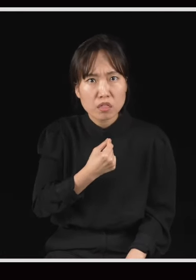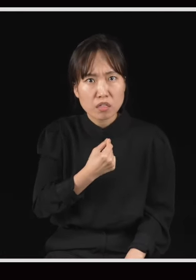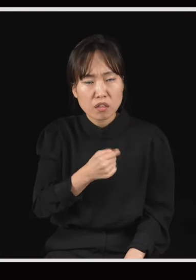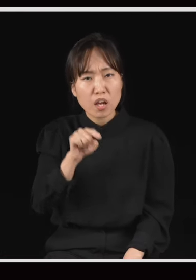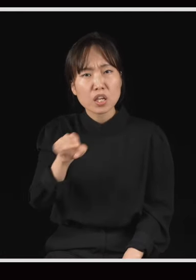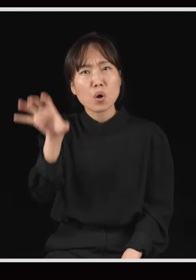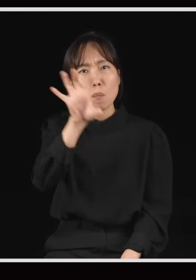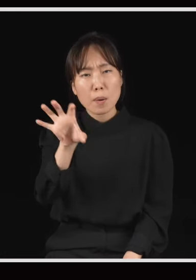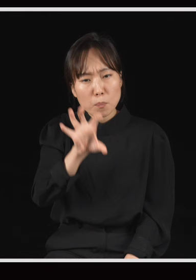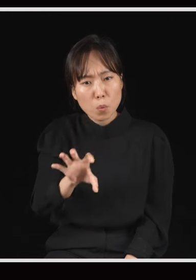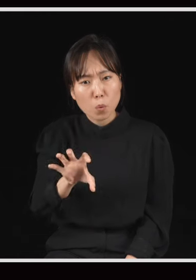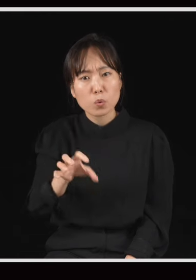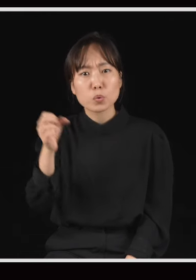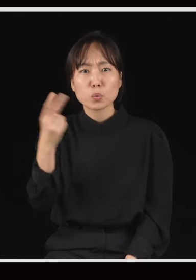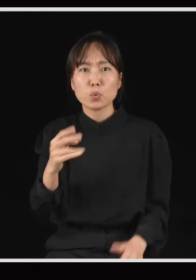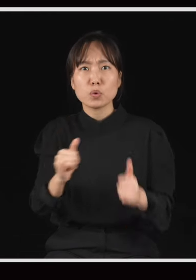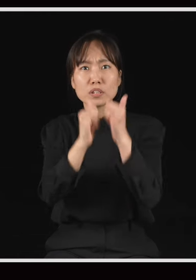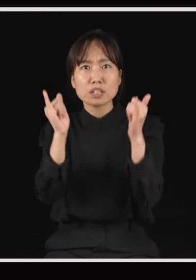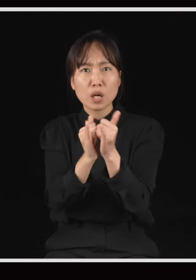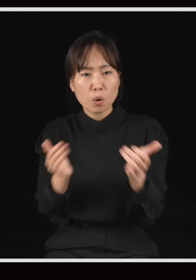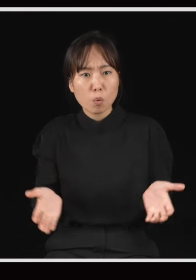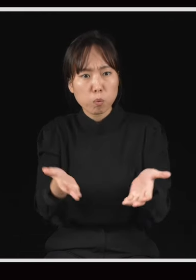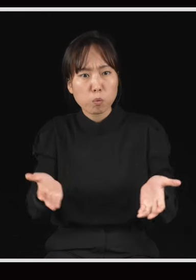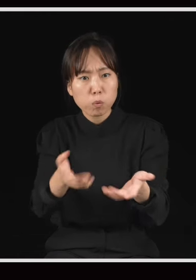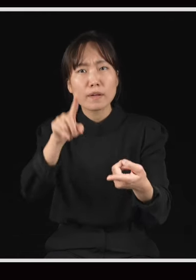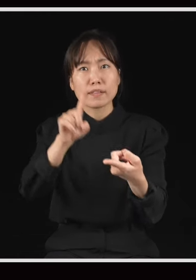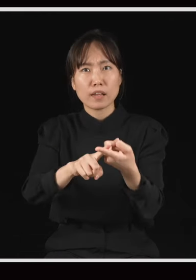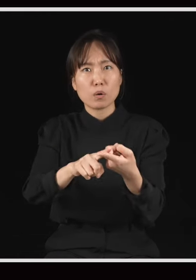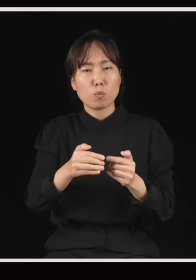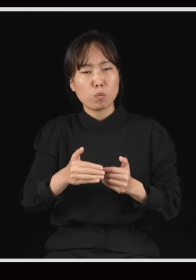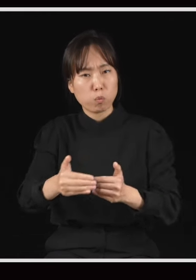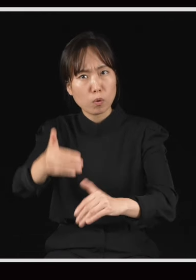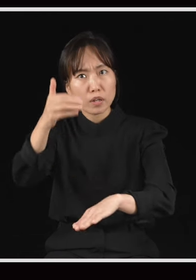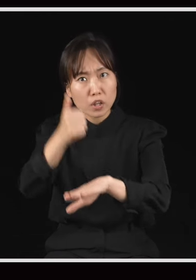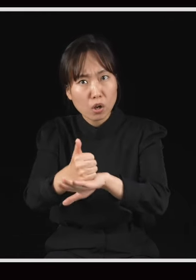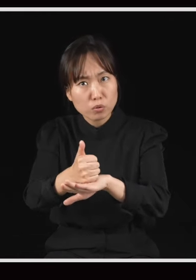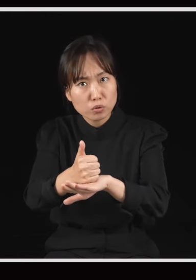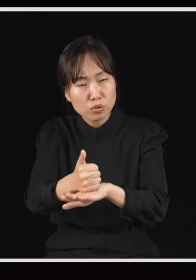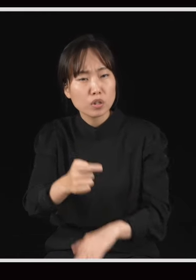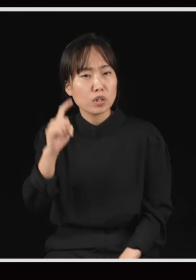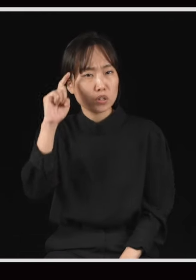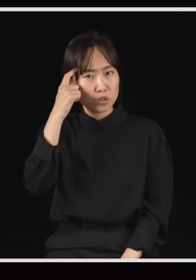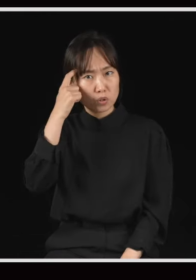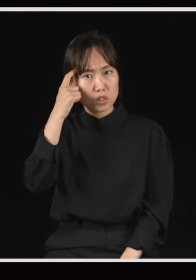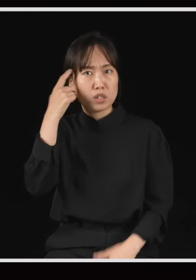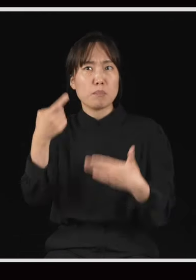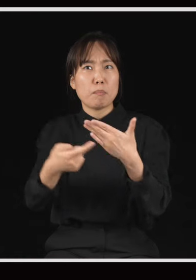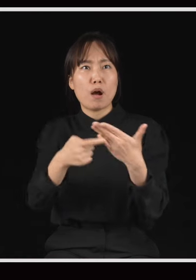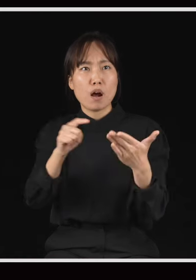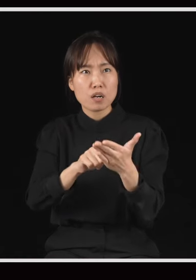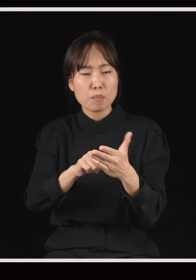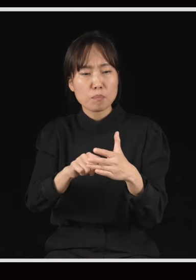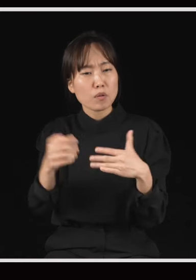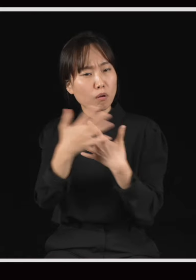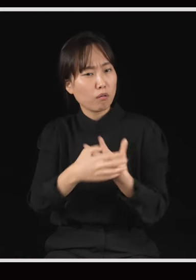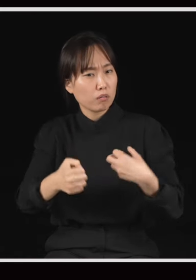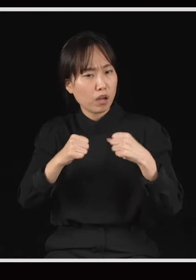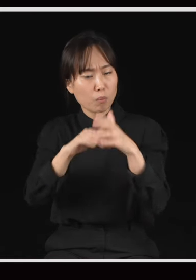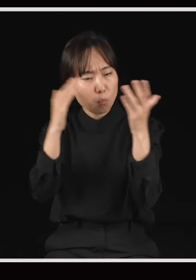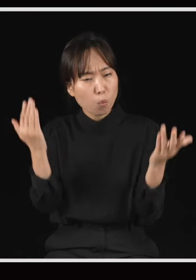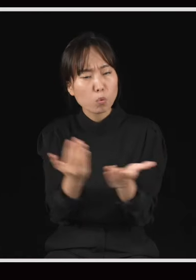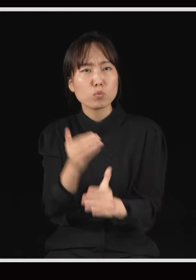추구를 하면 할수록 현대 사회가 우리에게 가스라이팅 하는 걸 추구할수록 우린 점점 더 이 어떻게 보면 바닥으로의